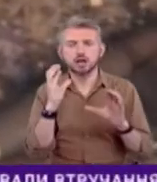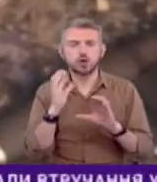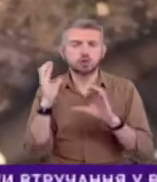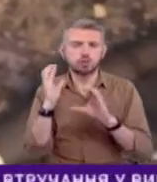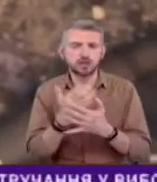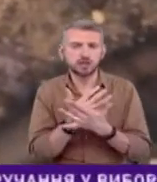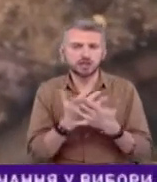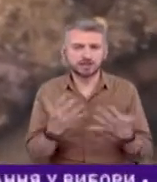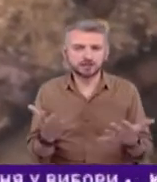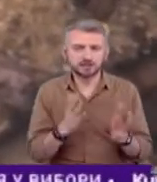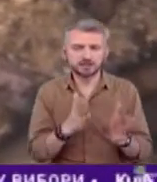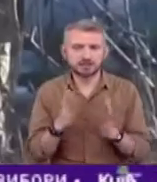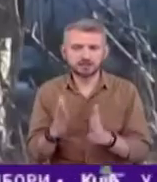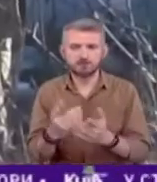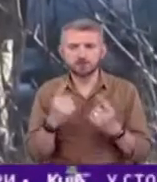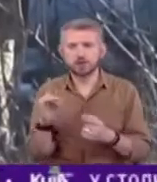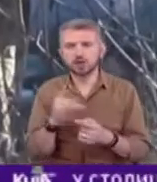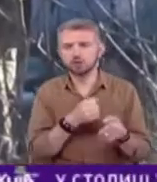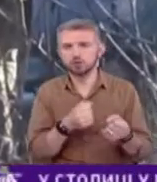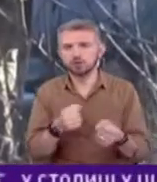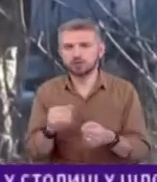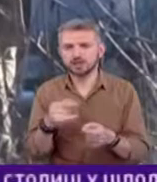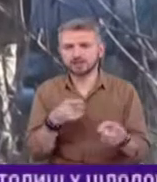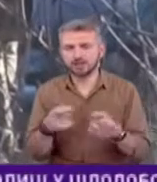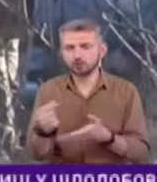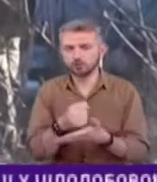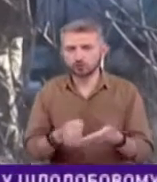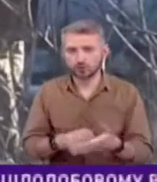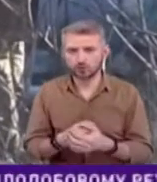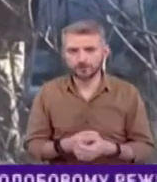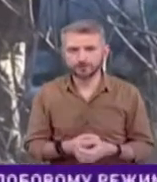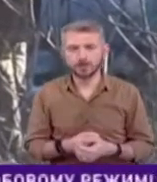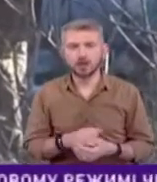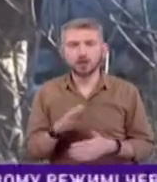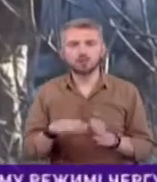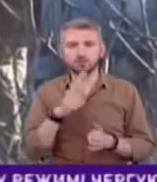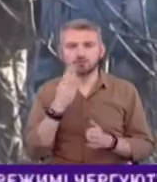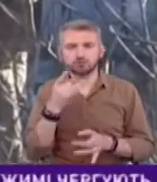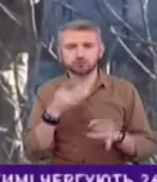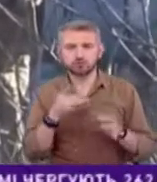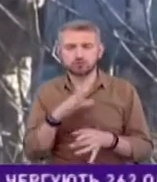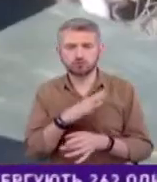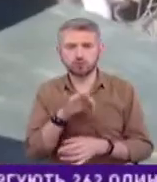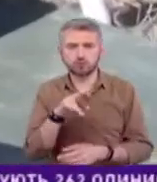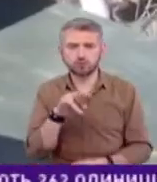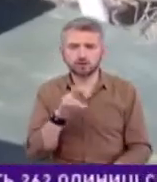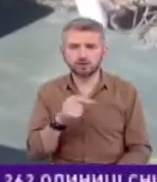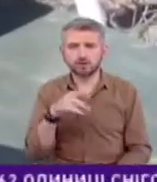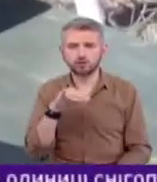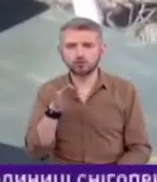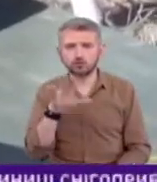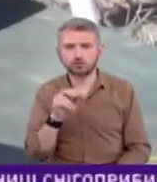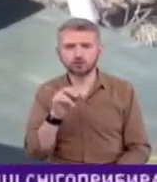різних систем, великокаліберні кулемети та стрілецьку зброю. Під ворожий вогонь потрапили Опитне, Гнутове,